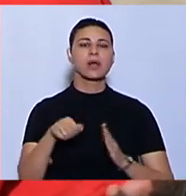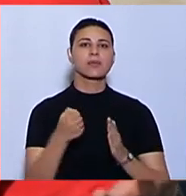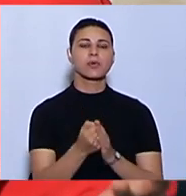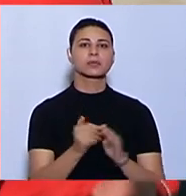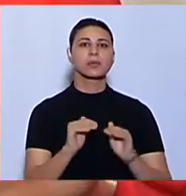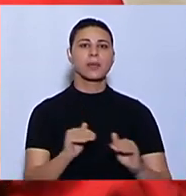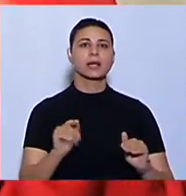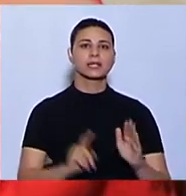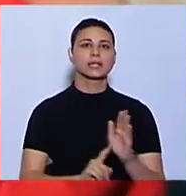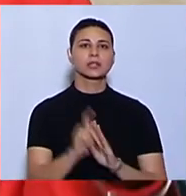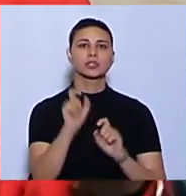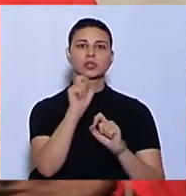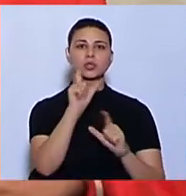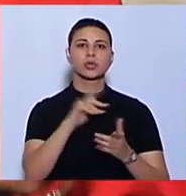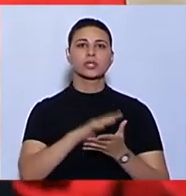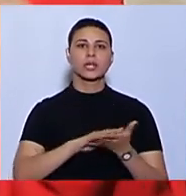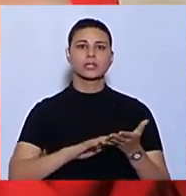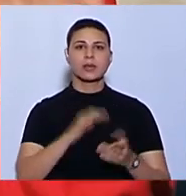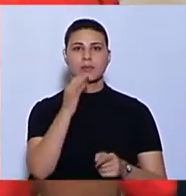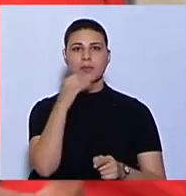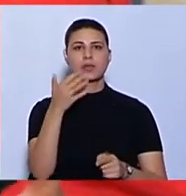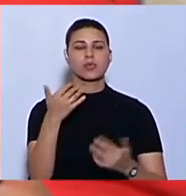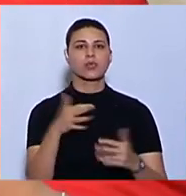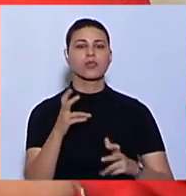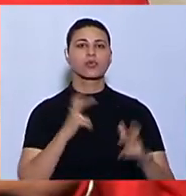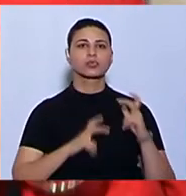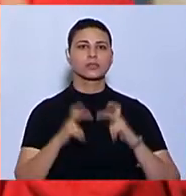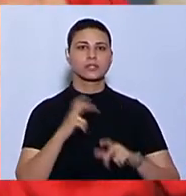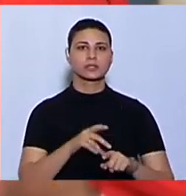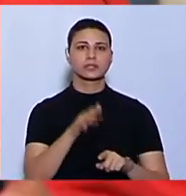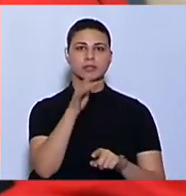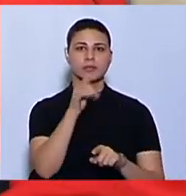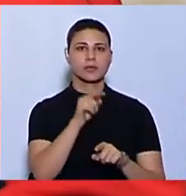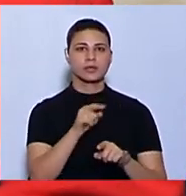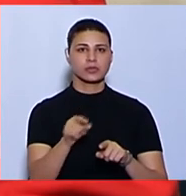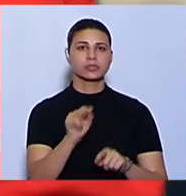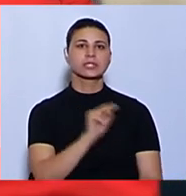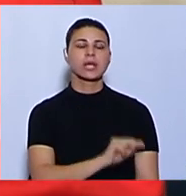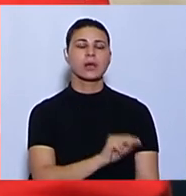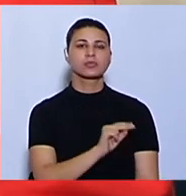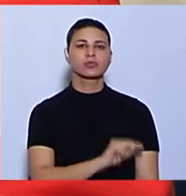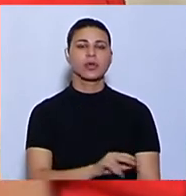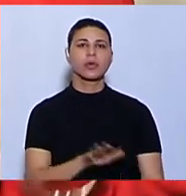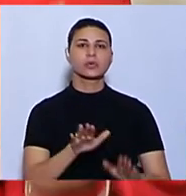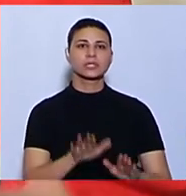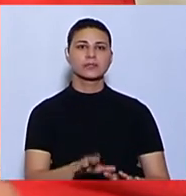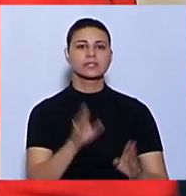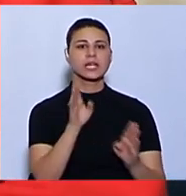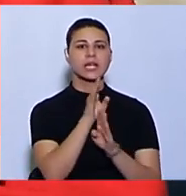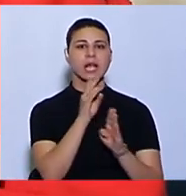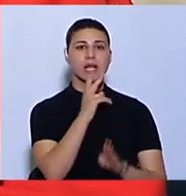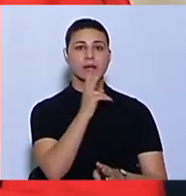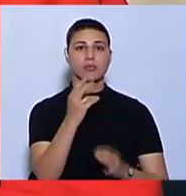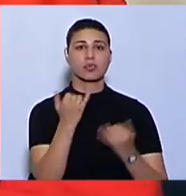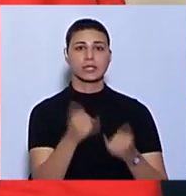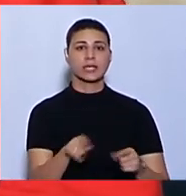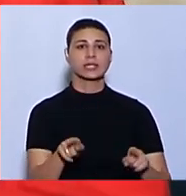ბაღიდან დაწყებული, სკოლით გაგრძელებული, მერე უკვე უნივერსიტეტის პერიოდი, მერე უკვე სამუშაო სივრცე გარემო,